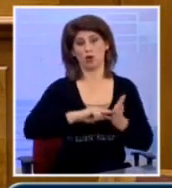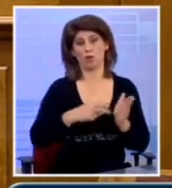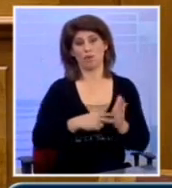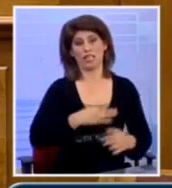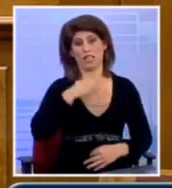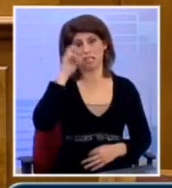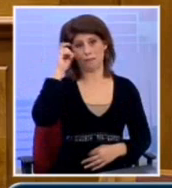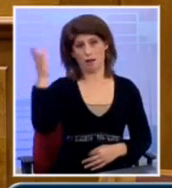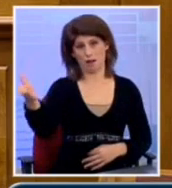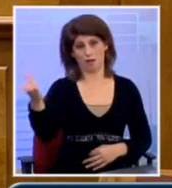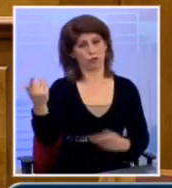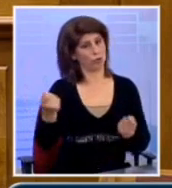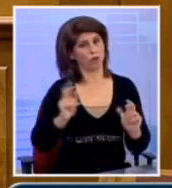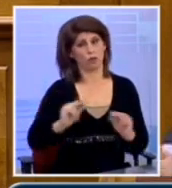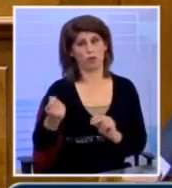κύριε Σαμαρά.